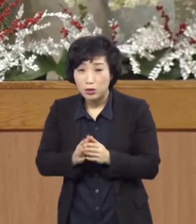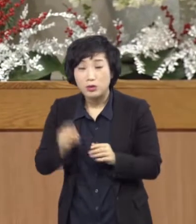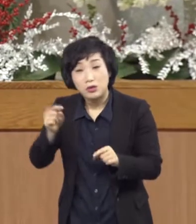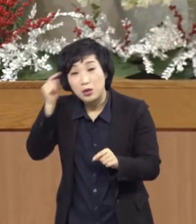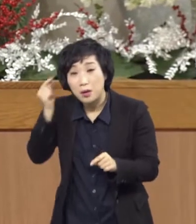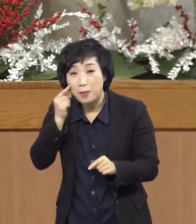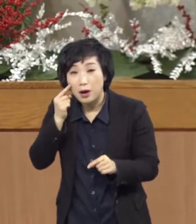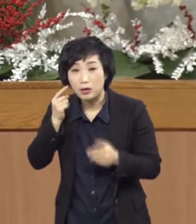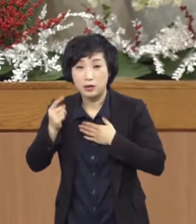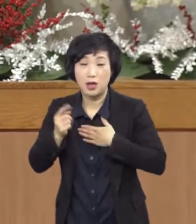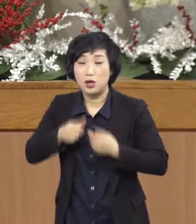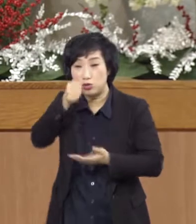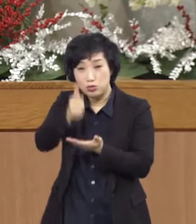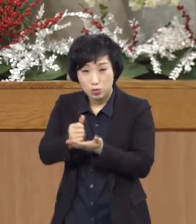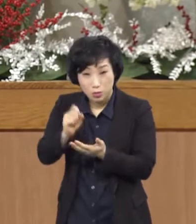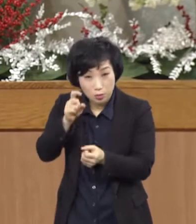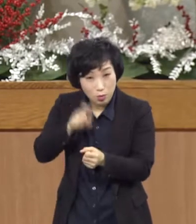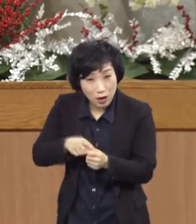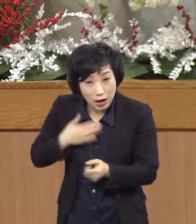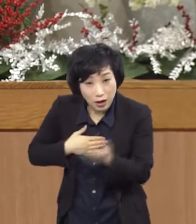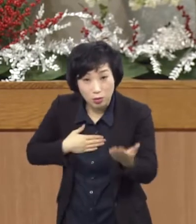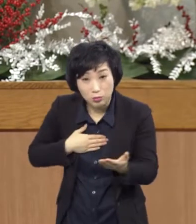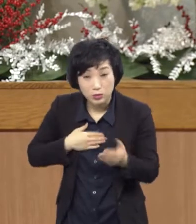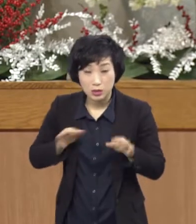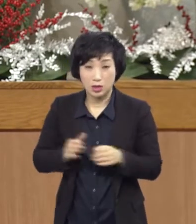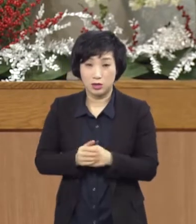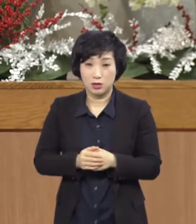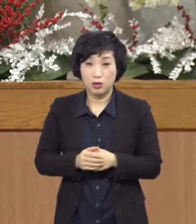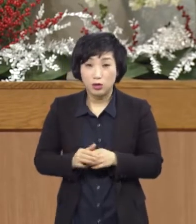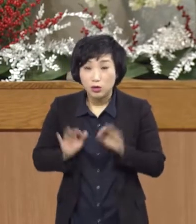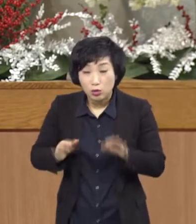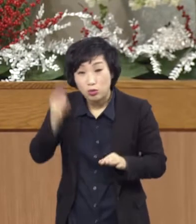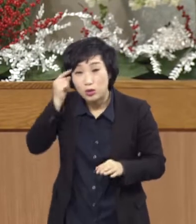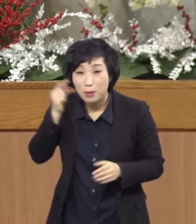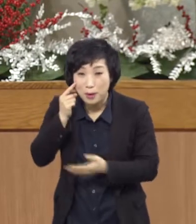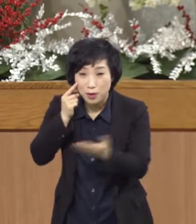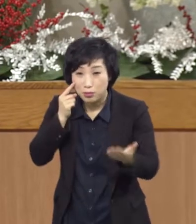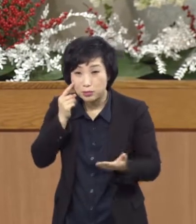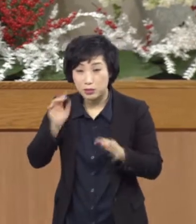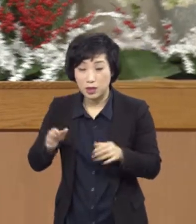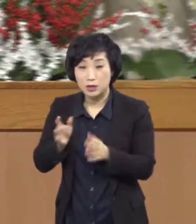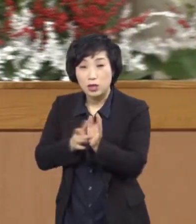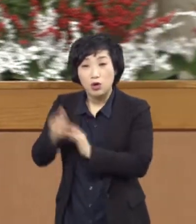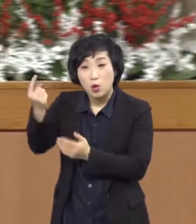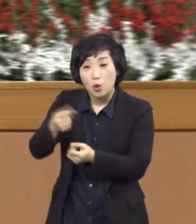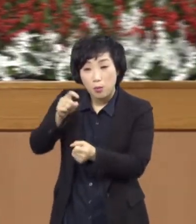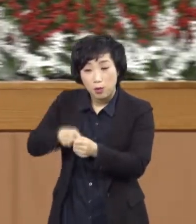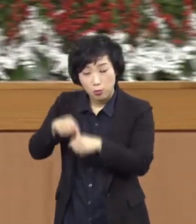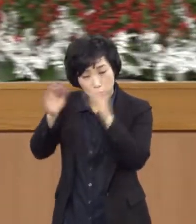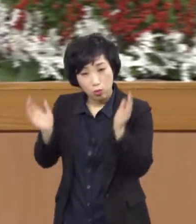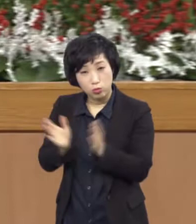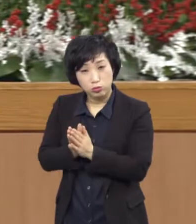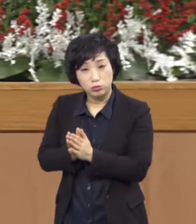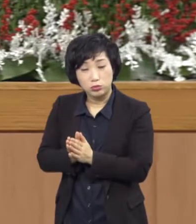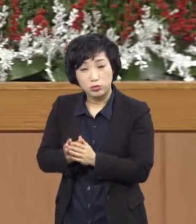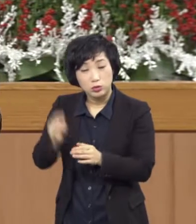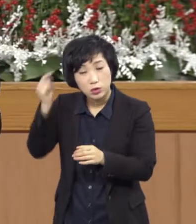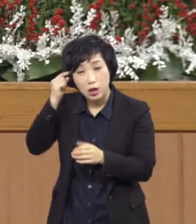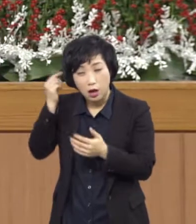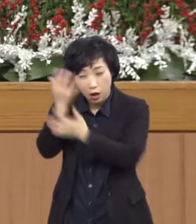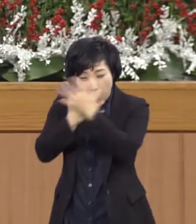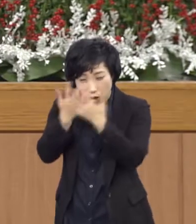오신 목적은 어디 갔나 간곳 없고 세속적인 목적이 교회 안에 쑥 들어와서